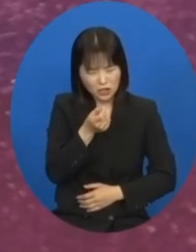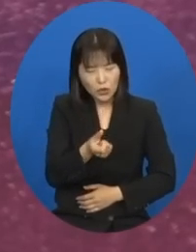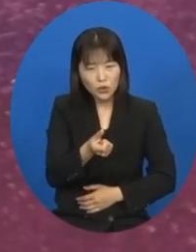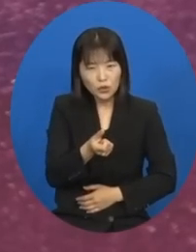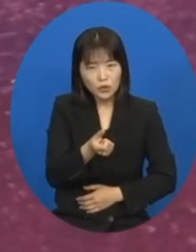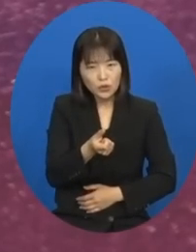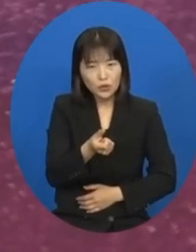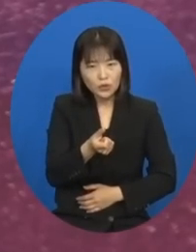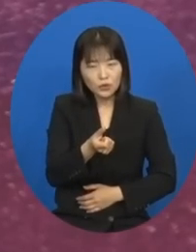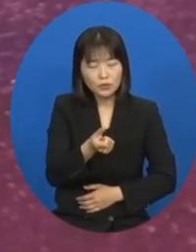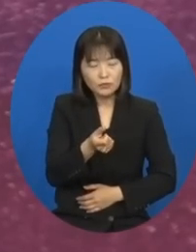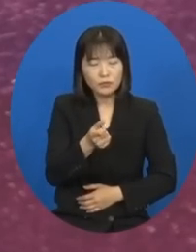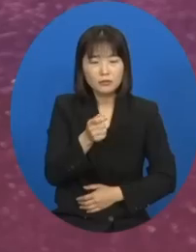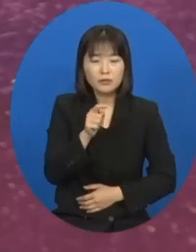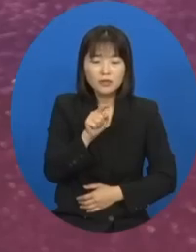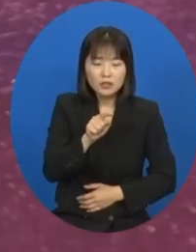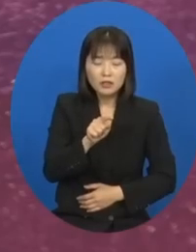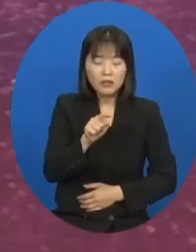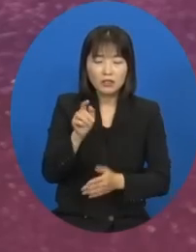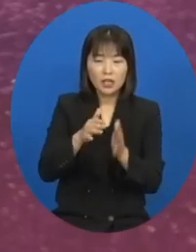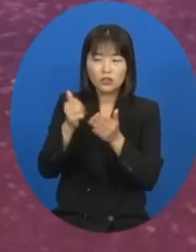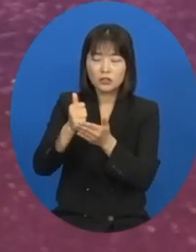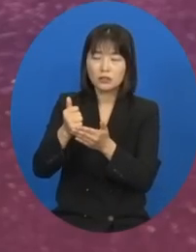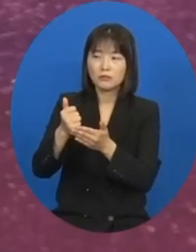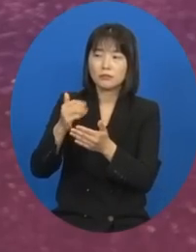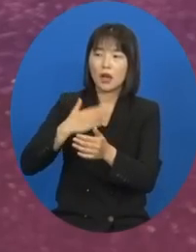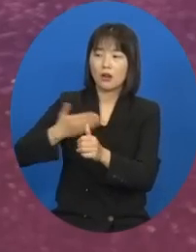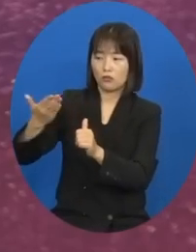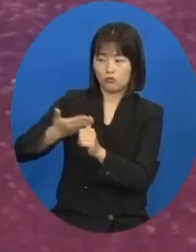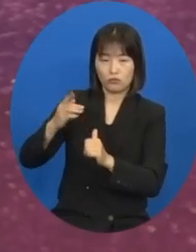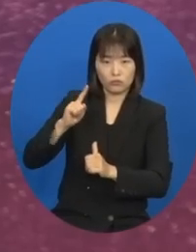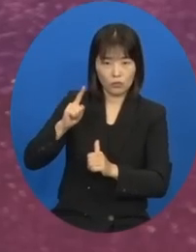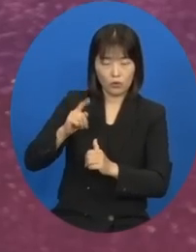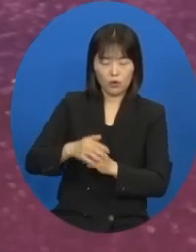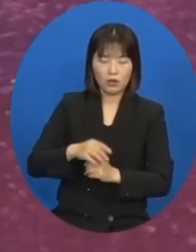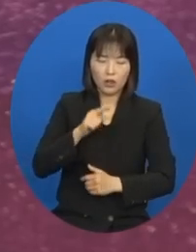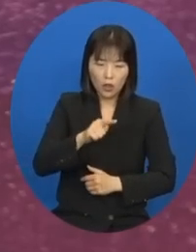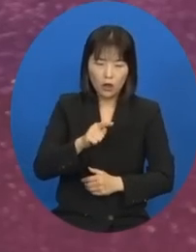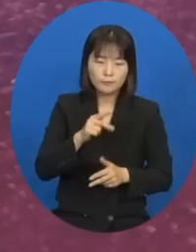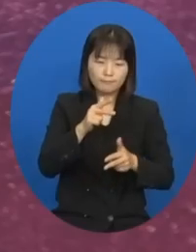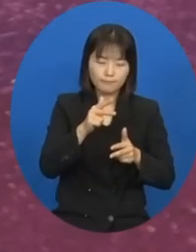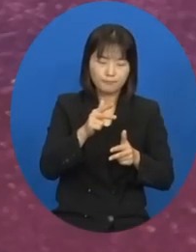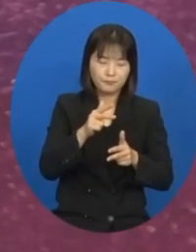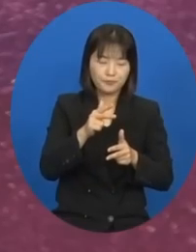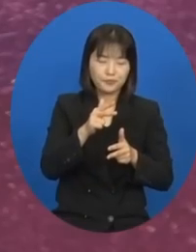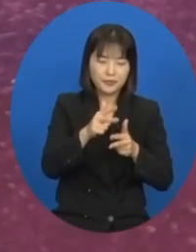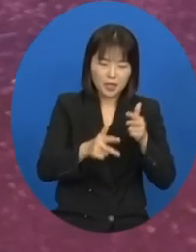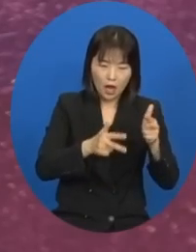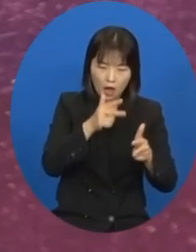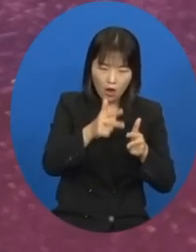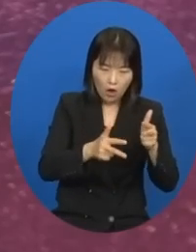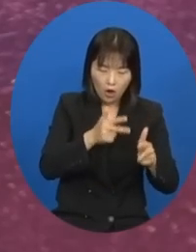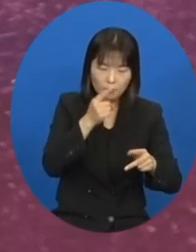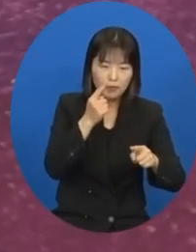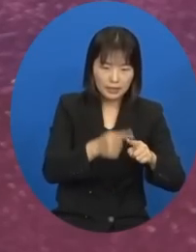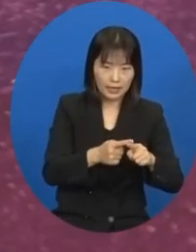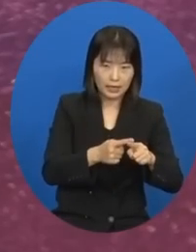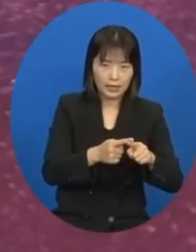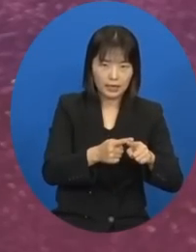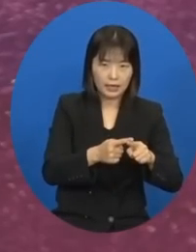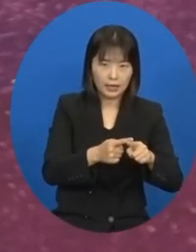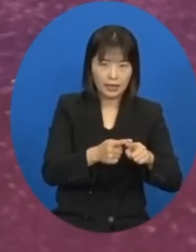예수님이 말씀해 주시는 것이 너가 사업하다가 사역하면서 사업을 하셨대요 그런데 사업하다가